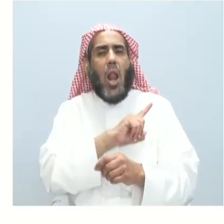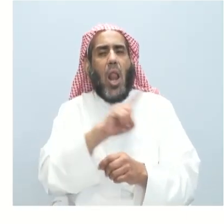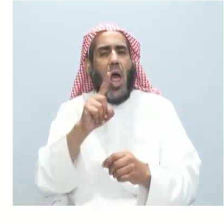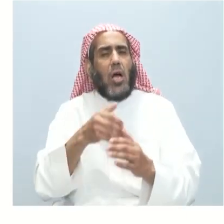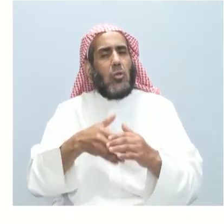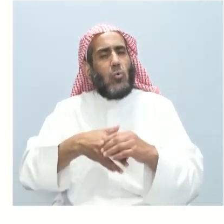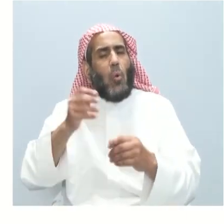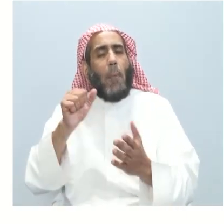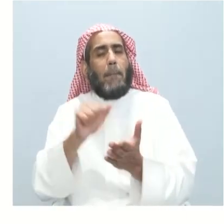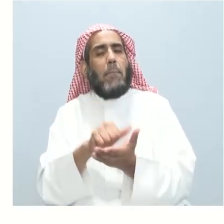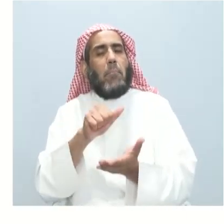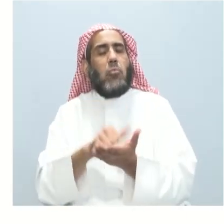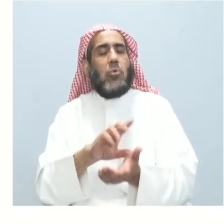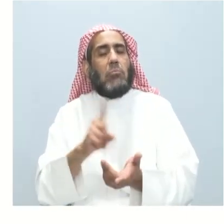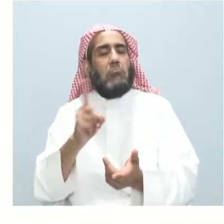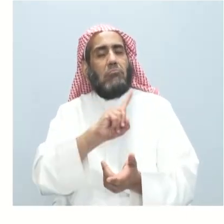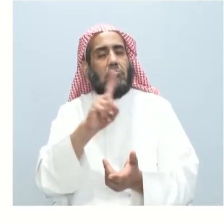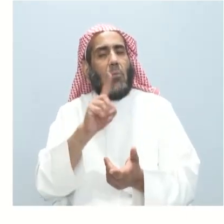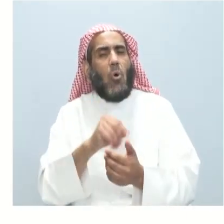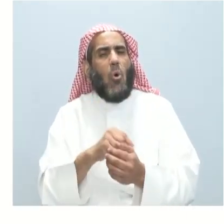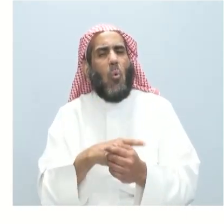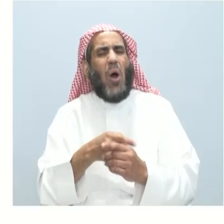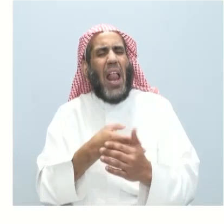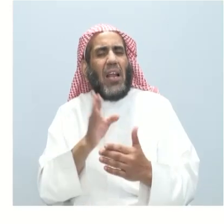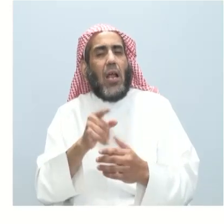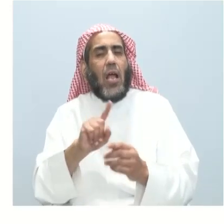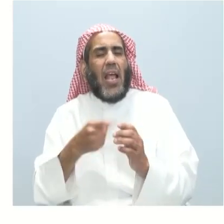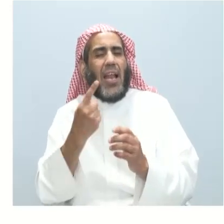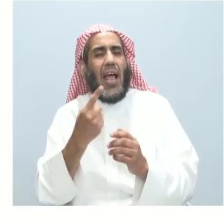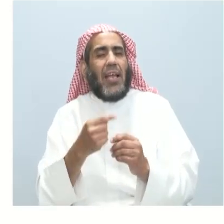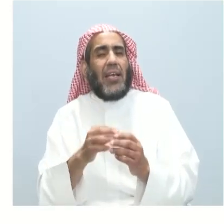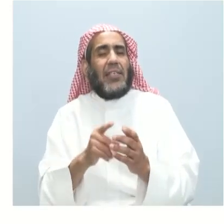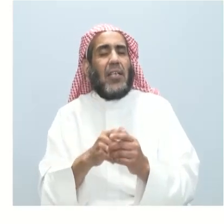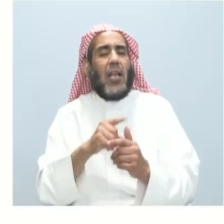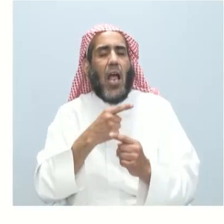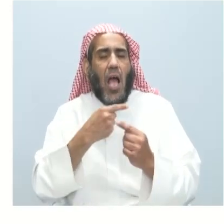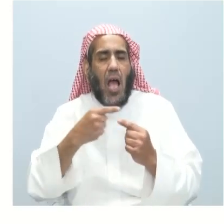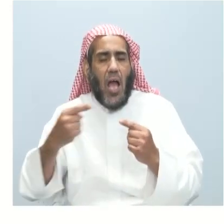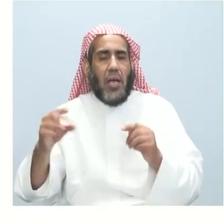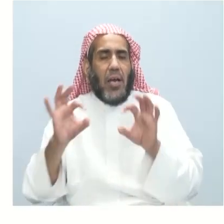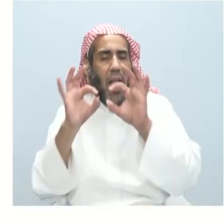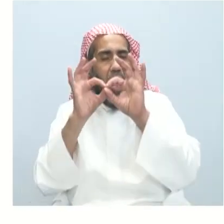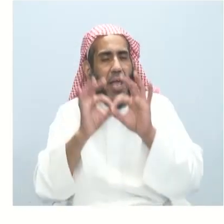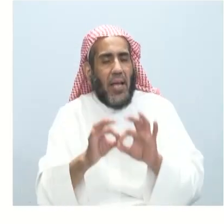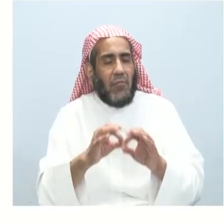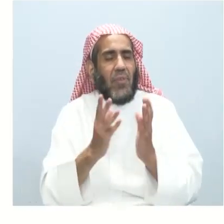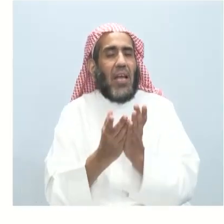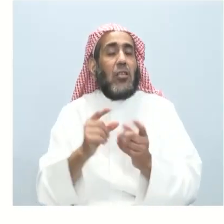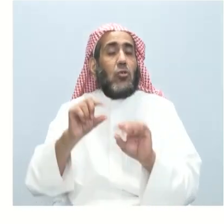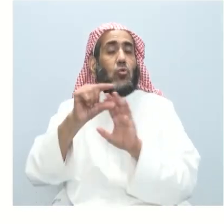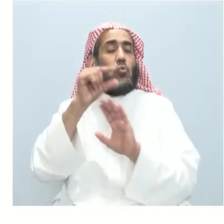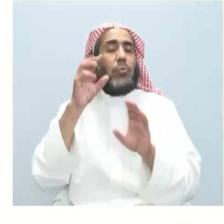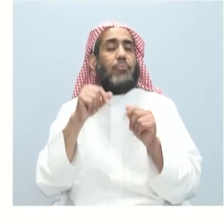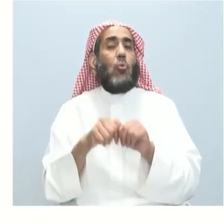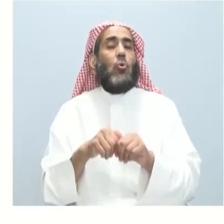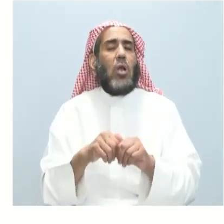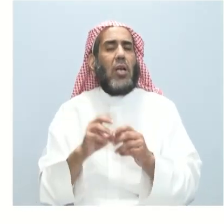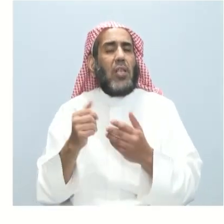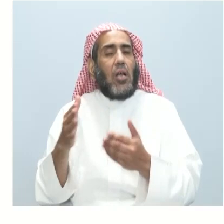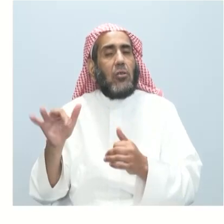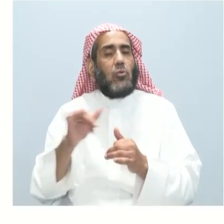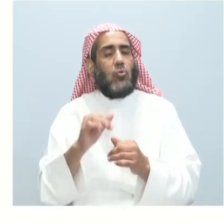تخرجوهن من بيوتهن ولا يخرجن الا ان ياتين الى اخر الايات التي في هذه السوره هنا تحصل